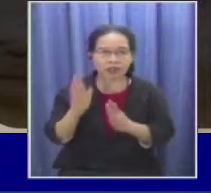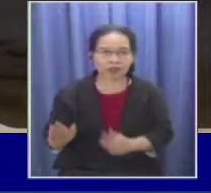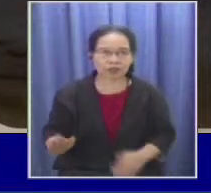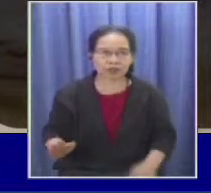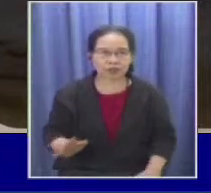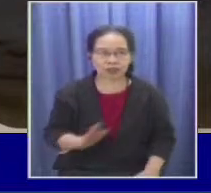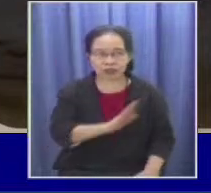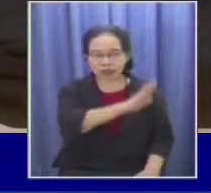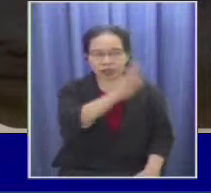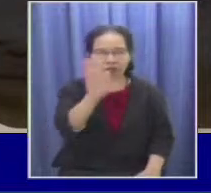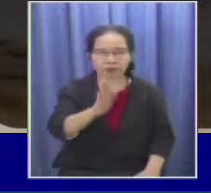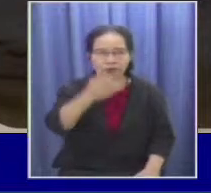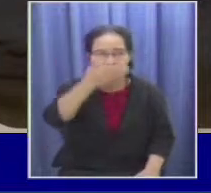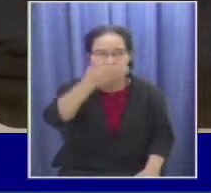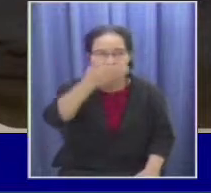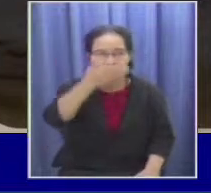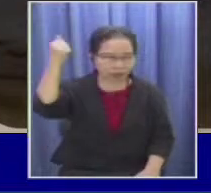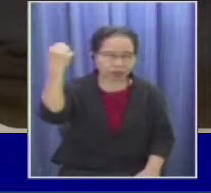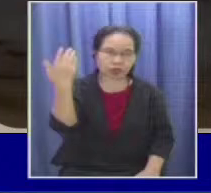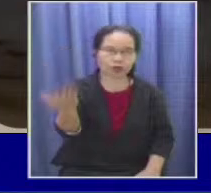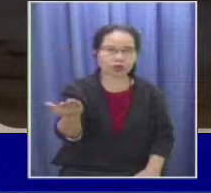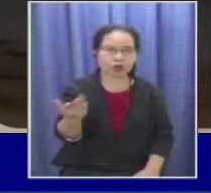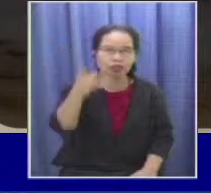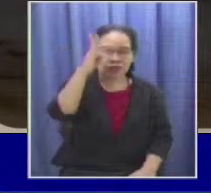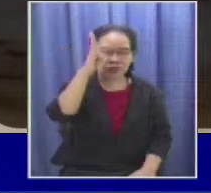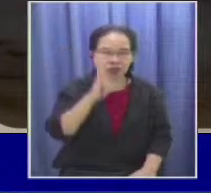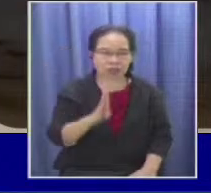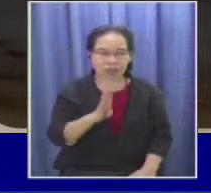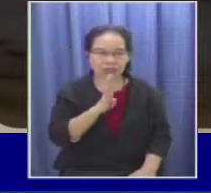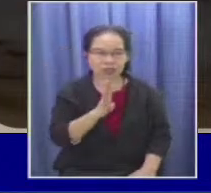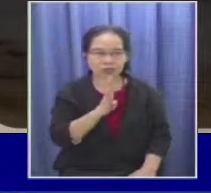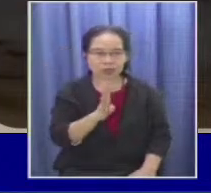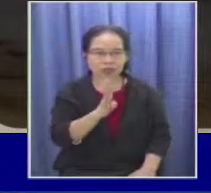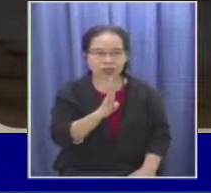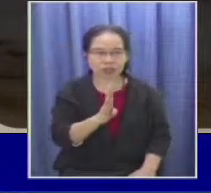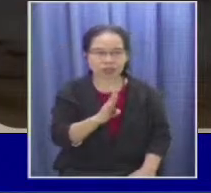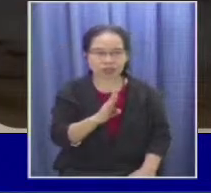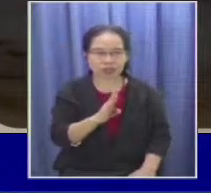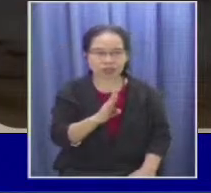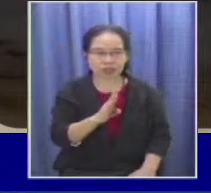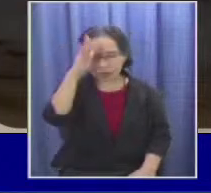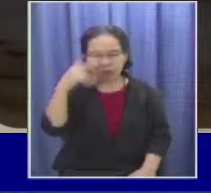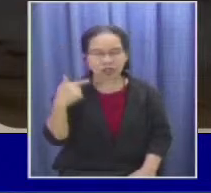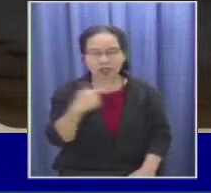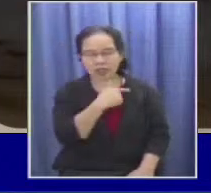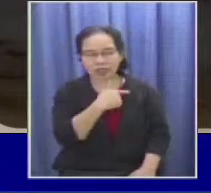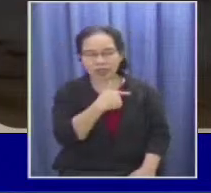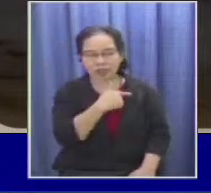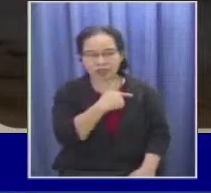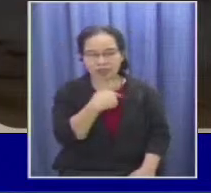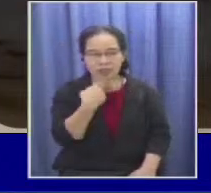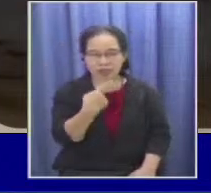na mere nya ho nso da na mere mpawo